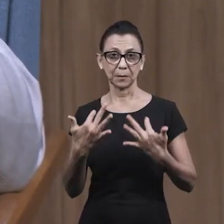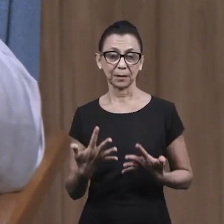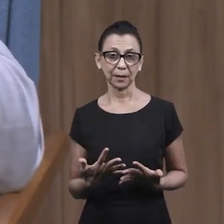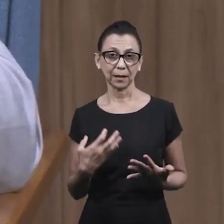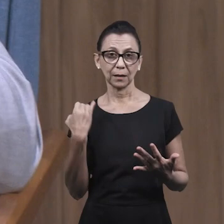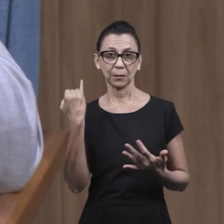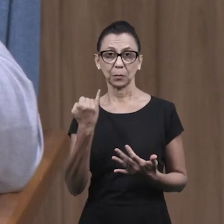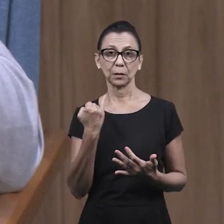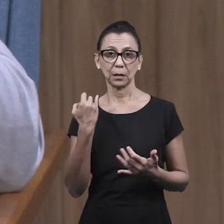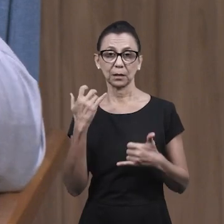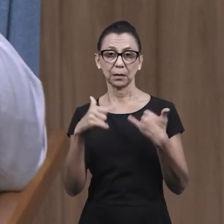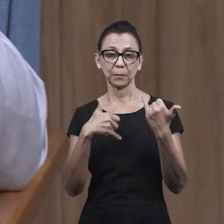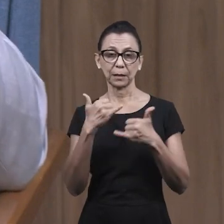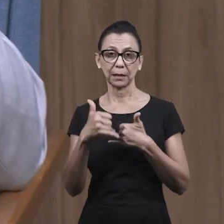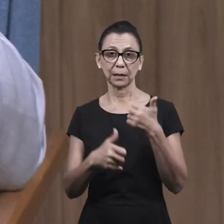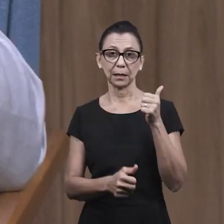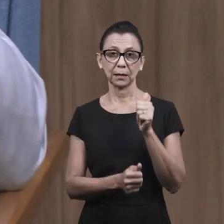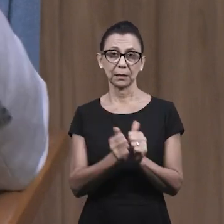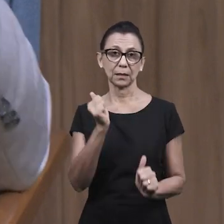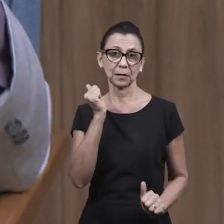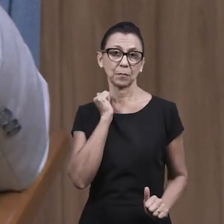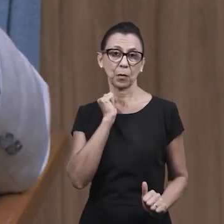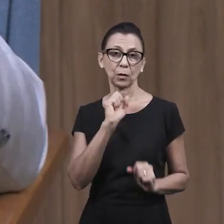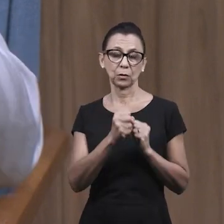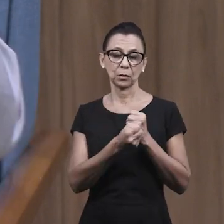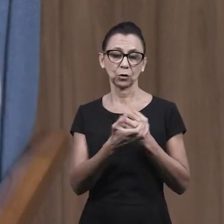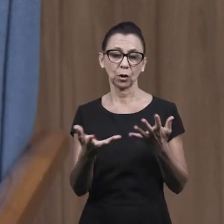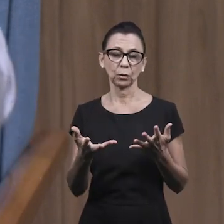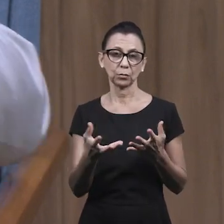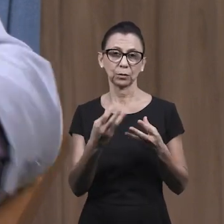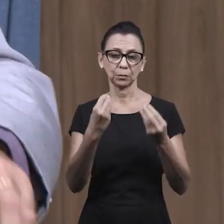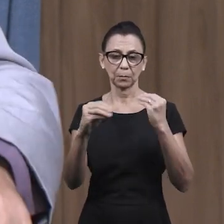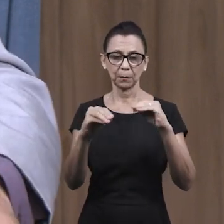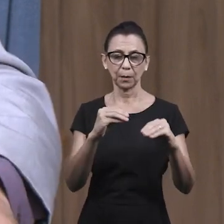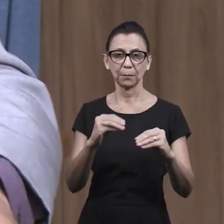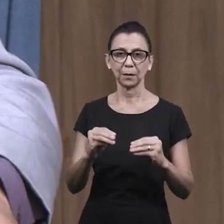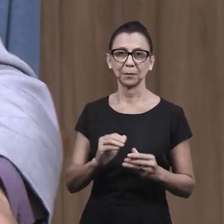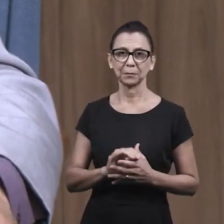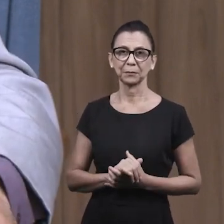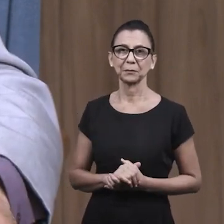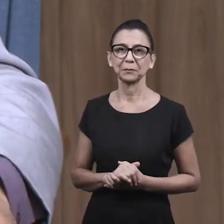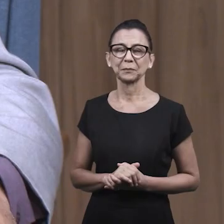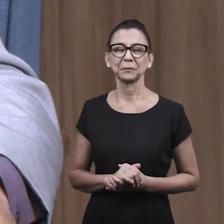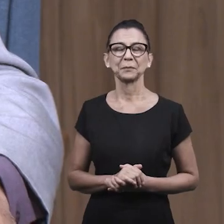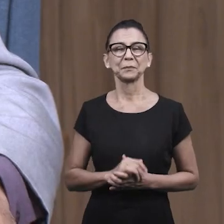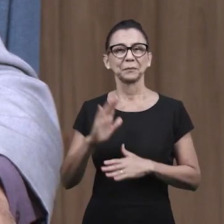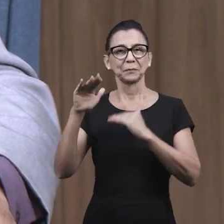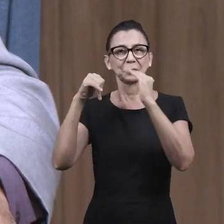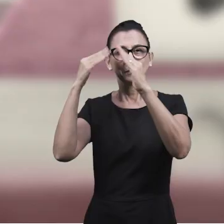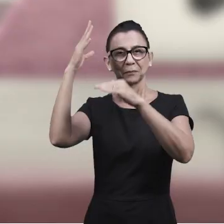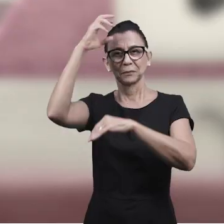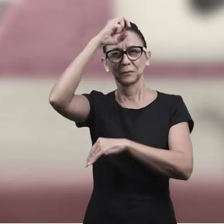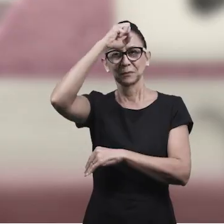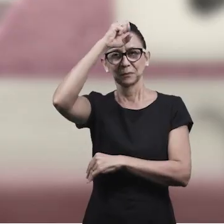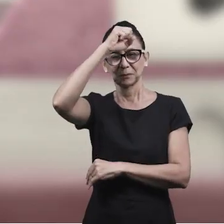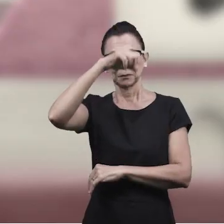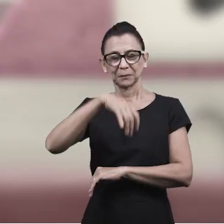du jeu et du sport et l'importance pour cela pour le développement et